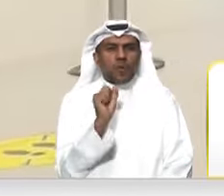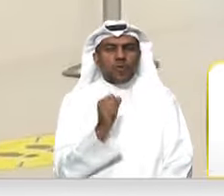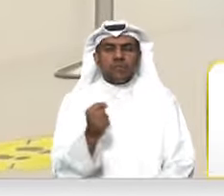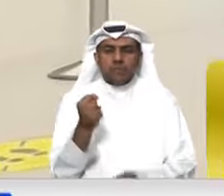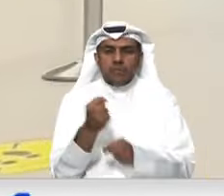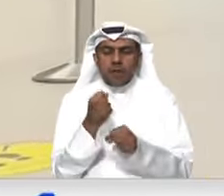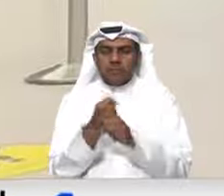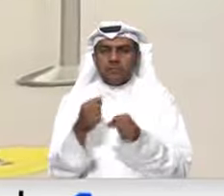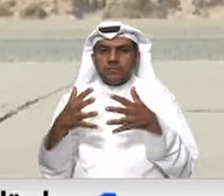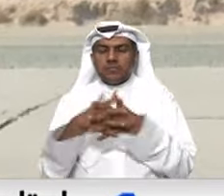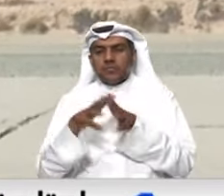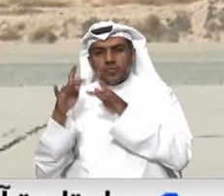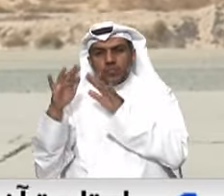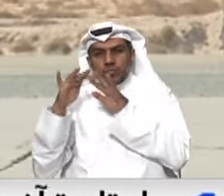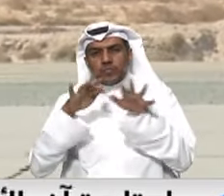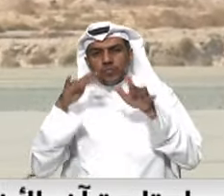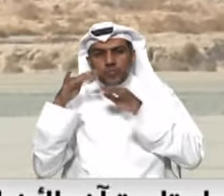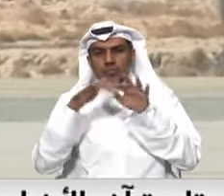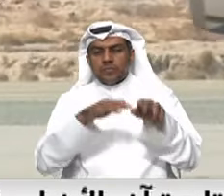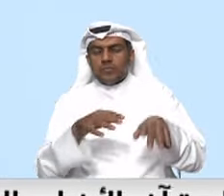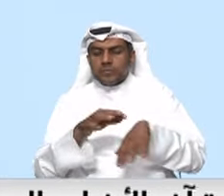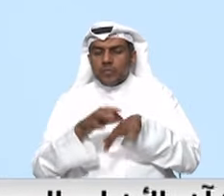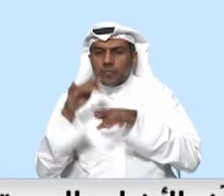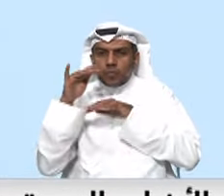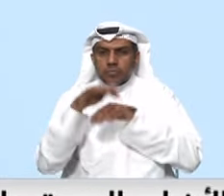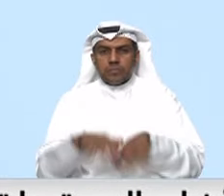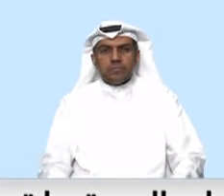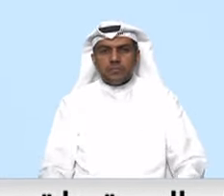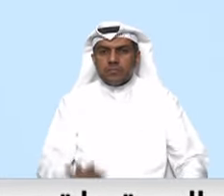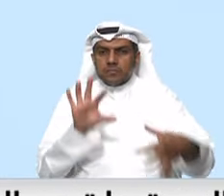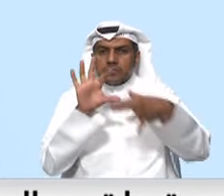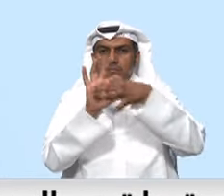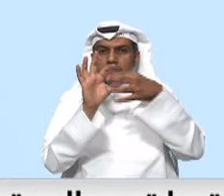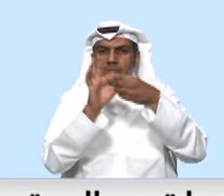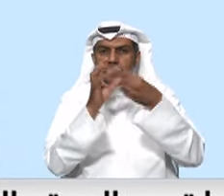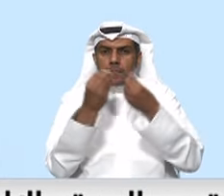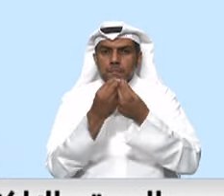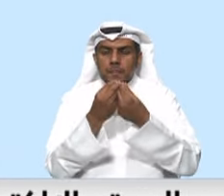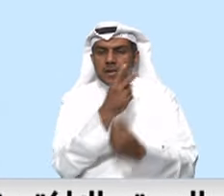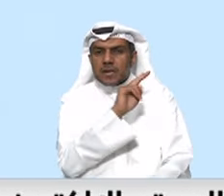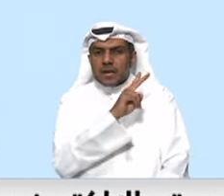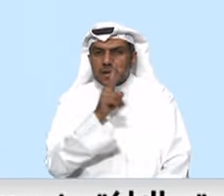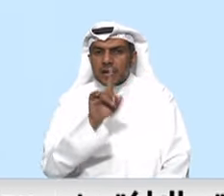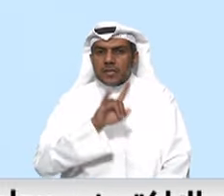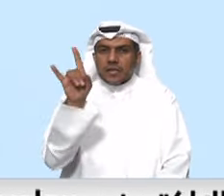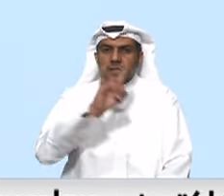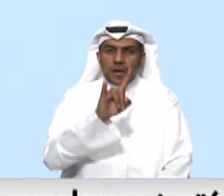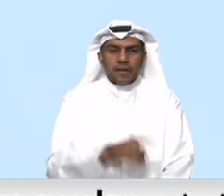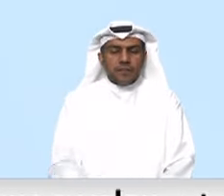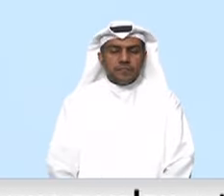الجوي وتم استقطاب المئات من شركات الطيران نواف الشراكي تلفزيون دوله الكويت